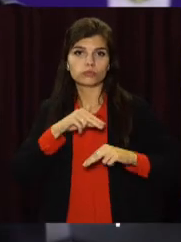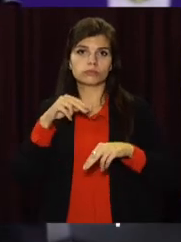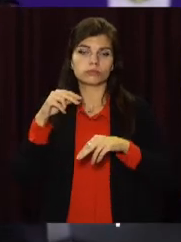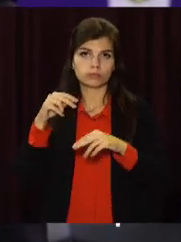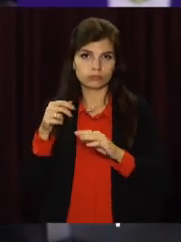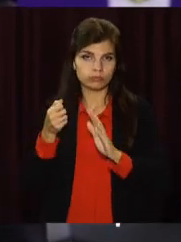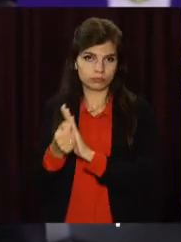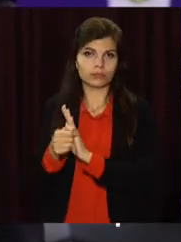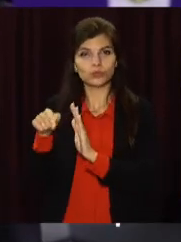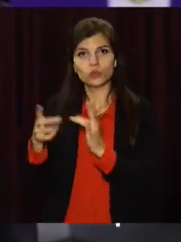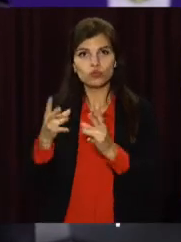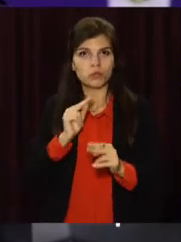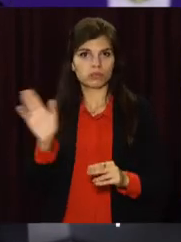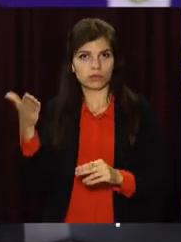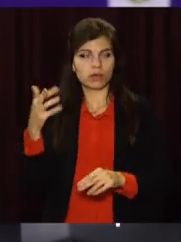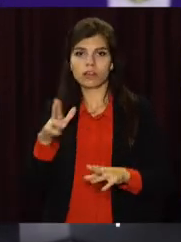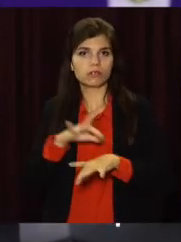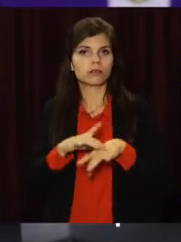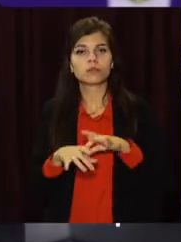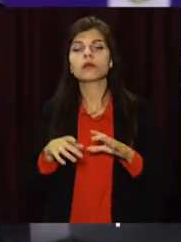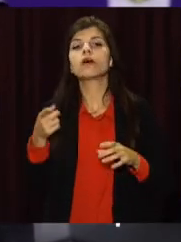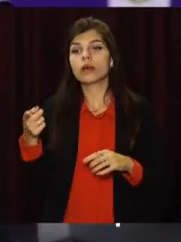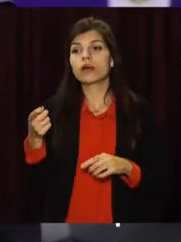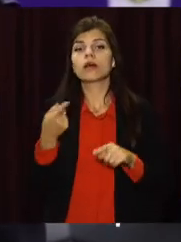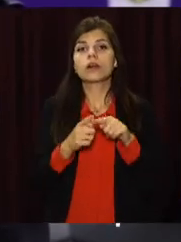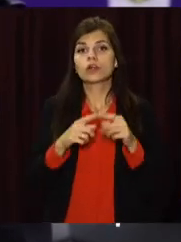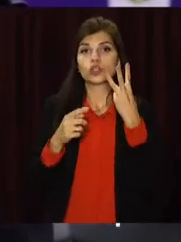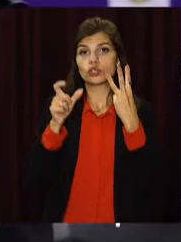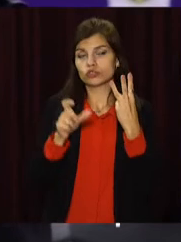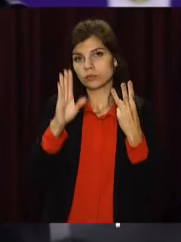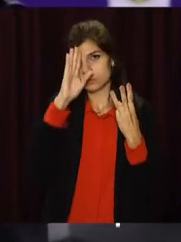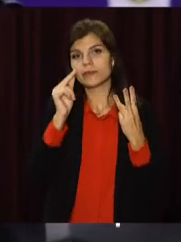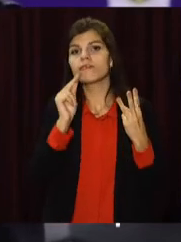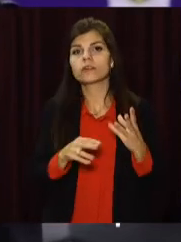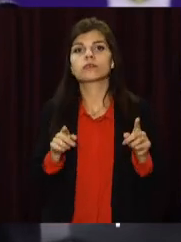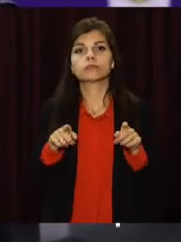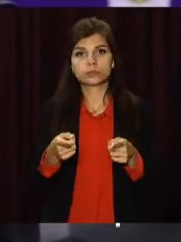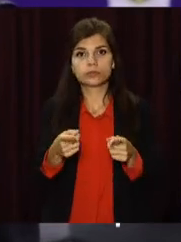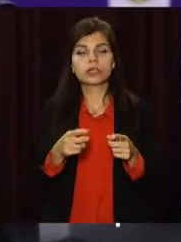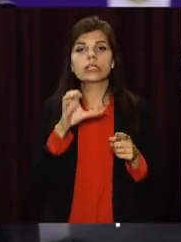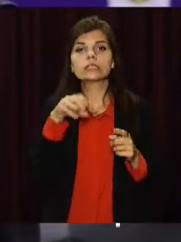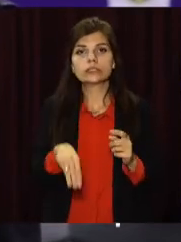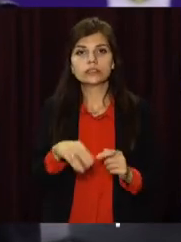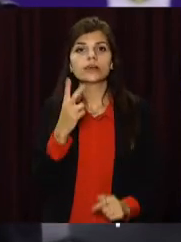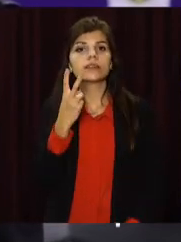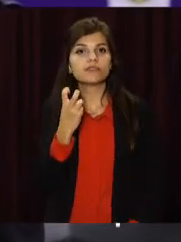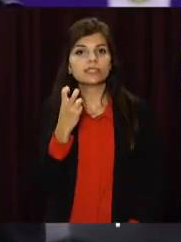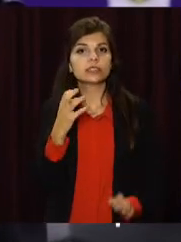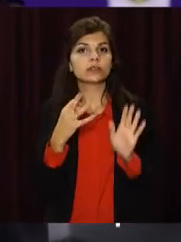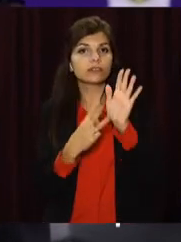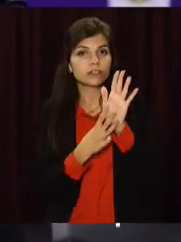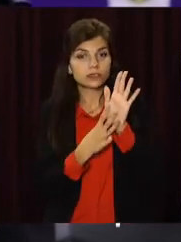експлуатації. Наразі затримано трьох чоловіків у порядку статті